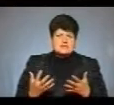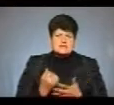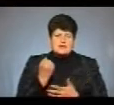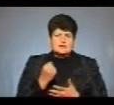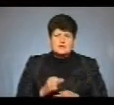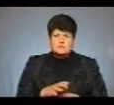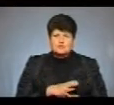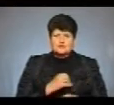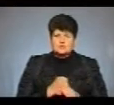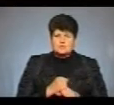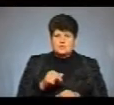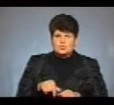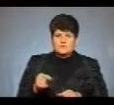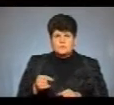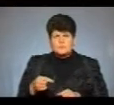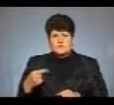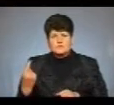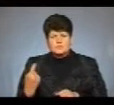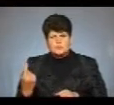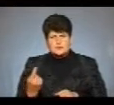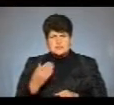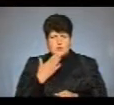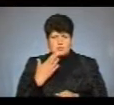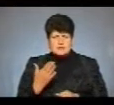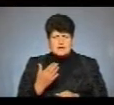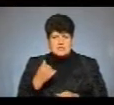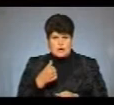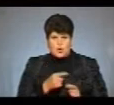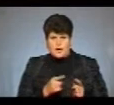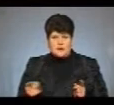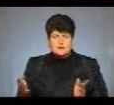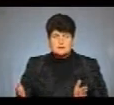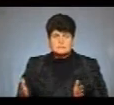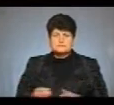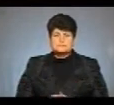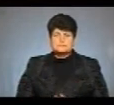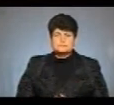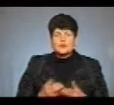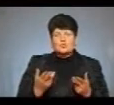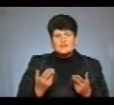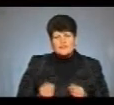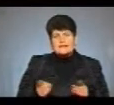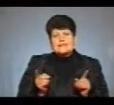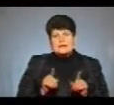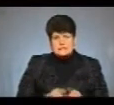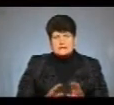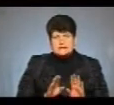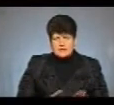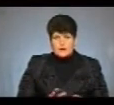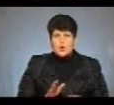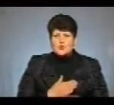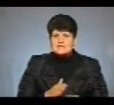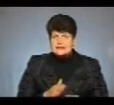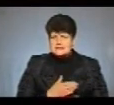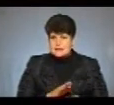боєприпасів були в Тернополі та на Тернопільщині за останній період, за останні роки? Ну, давайте так, ми розрізнимо